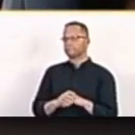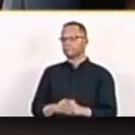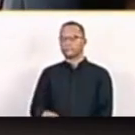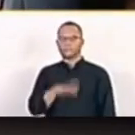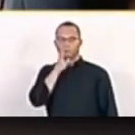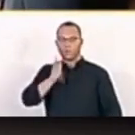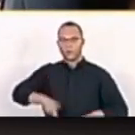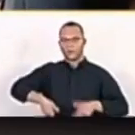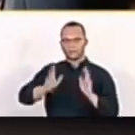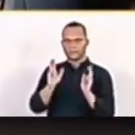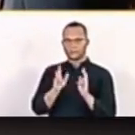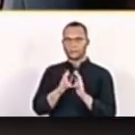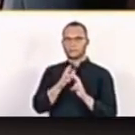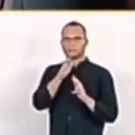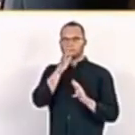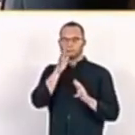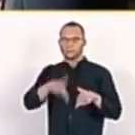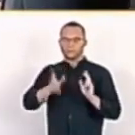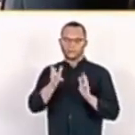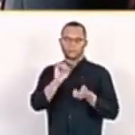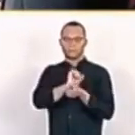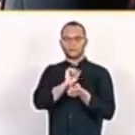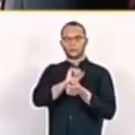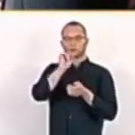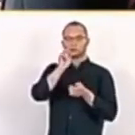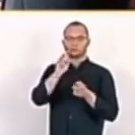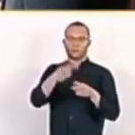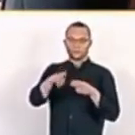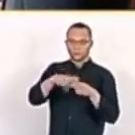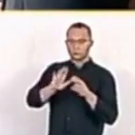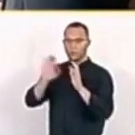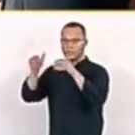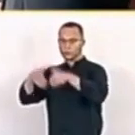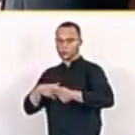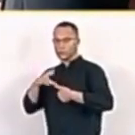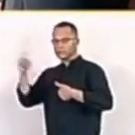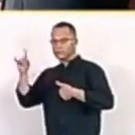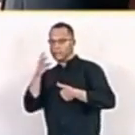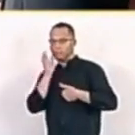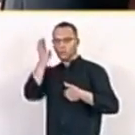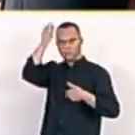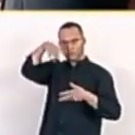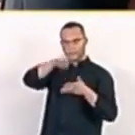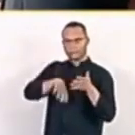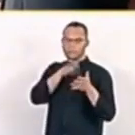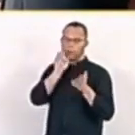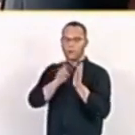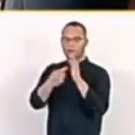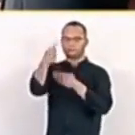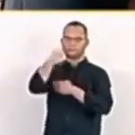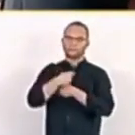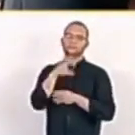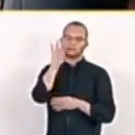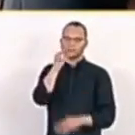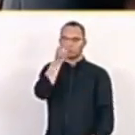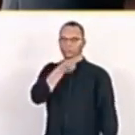llibertat, per l'alliberament dels presos polítics, el retorn dels exiliats, fins a la proclamació de la República Catalana, per imperatiu legal, sí,